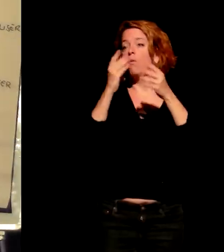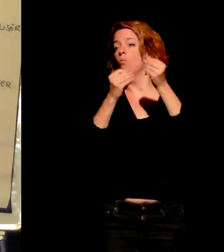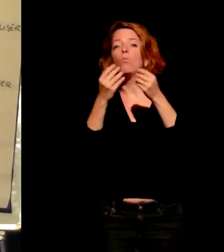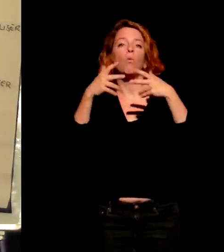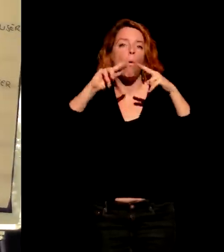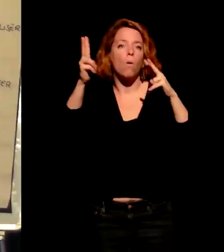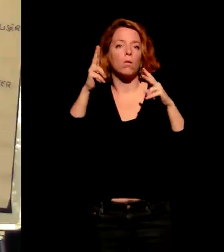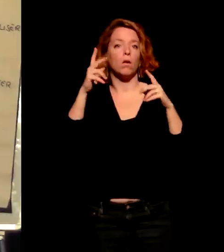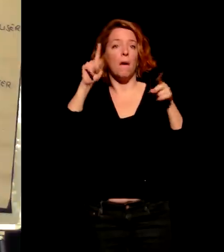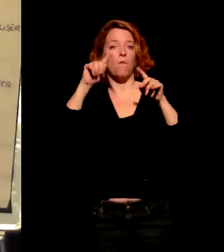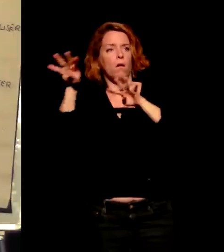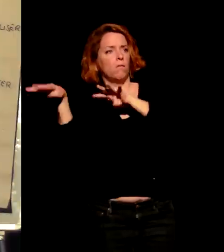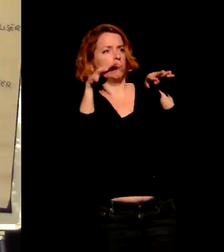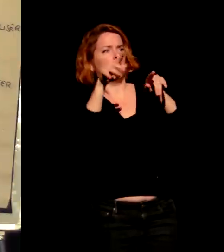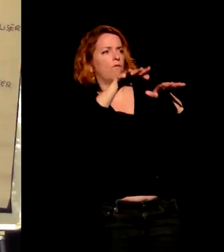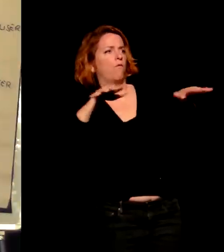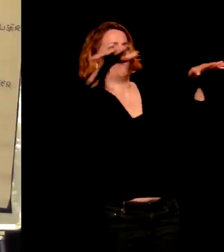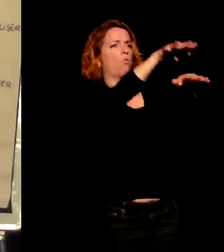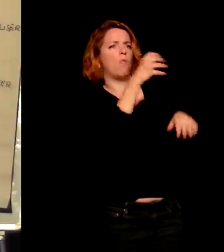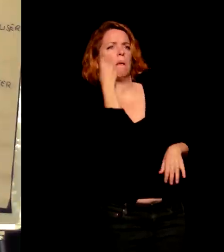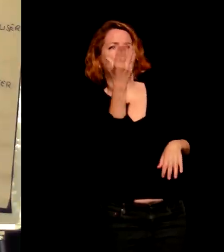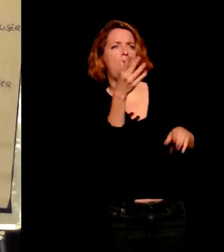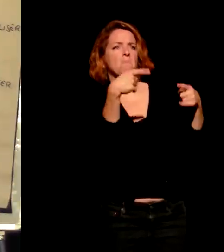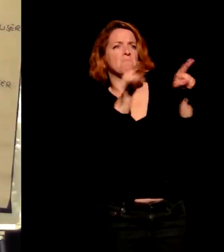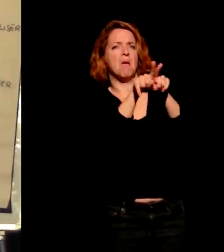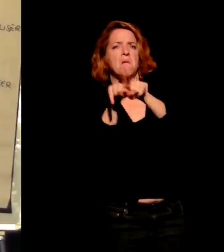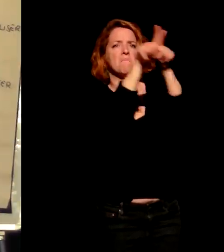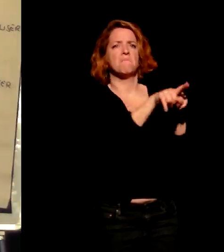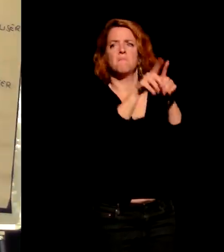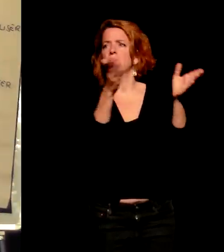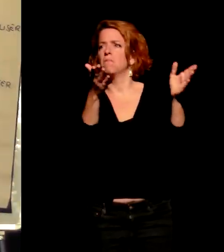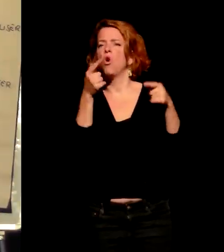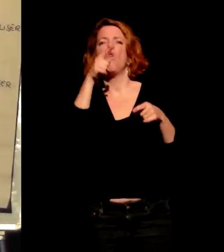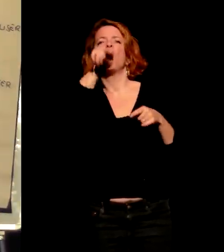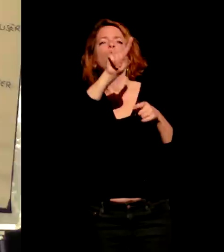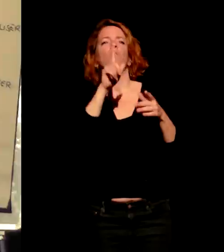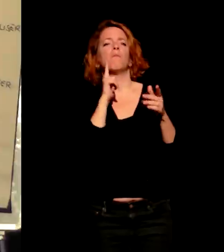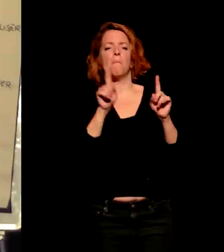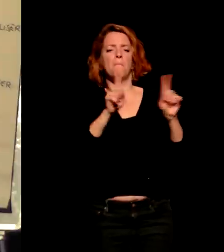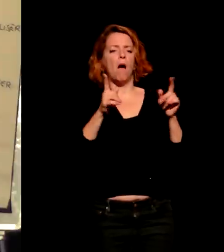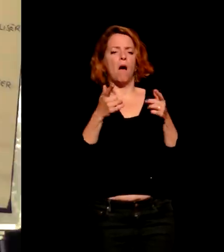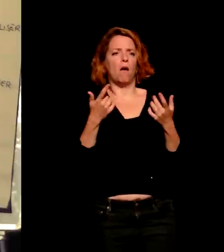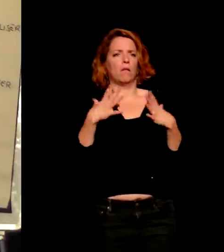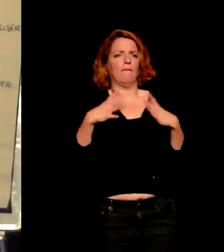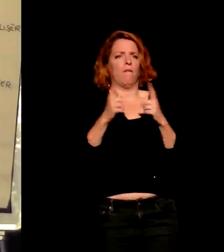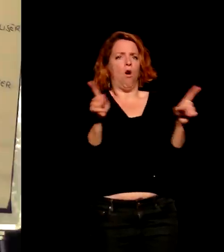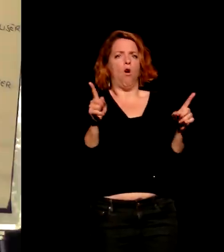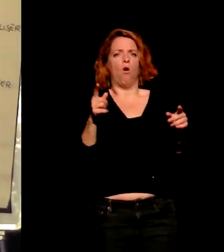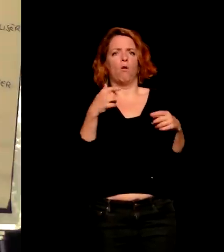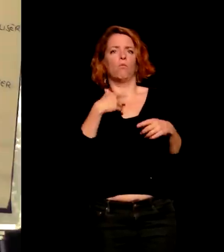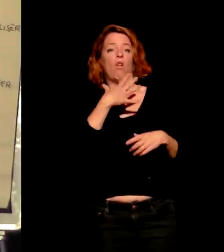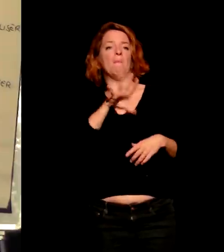t'es blanc. Homogénéiser, vous les blancs, vous êtes tous pareils. Altériser, vous les blancs, vous n'êtes pas comme nous. Voire péjorer, on n'aime pas les